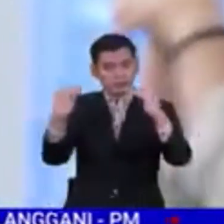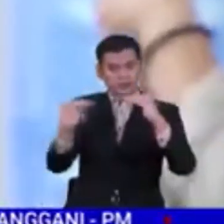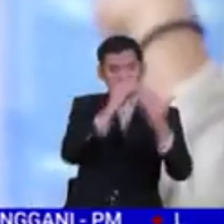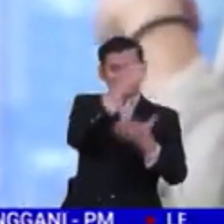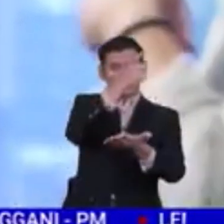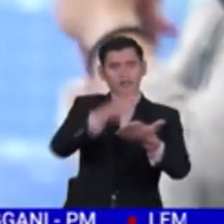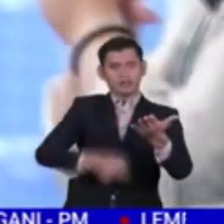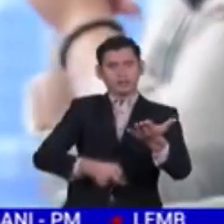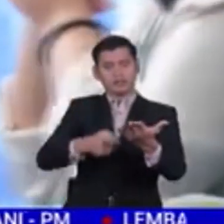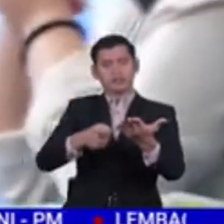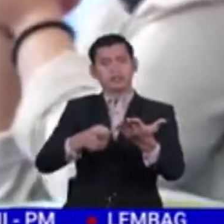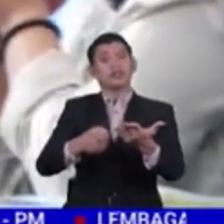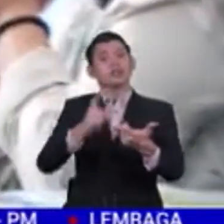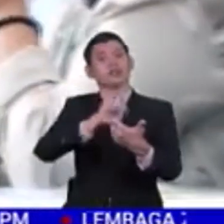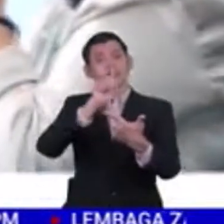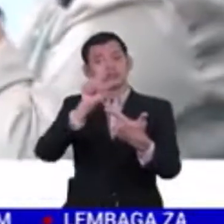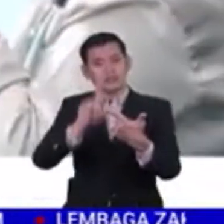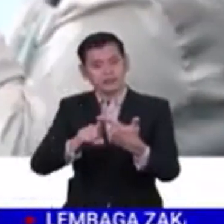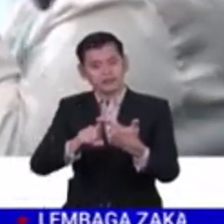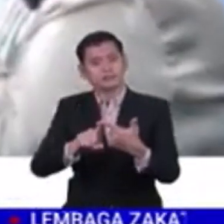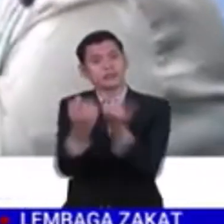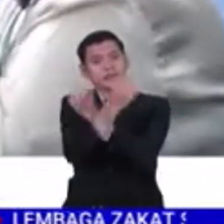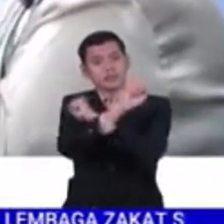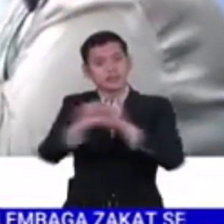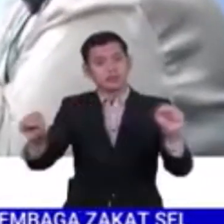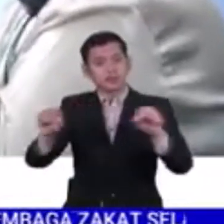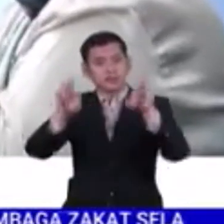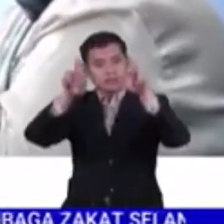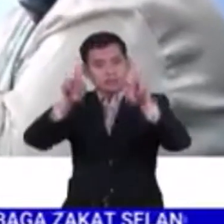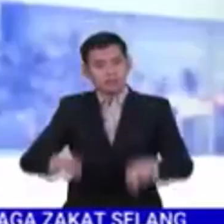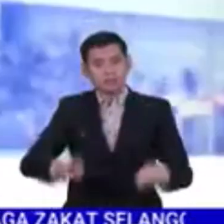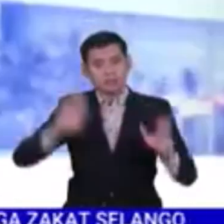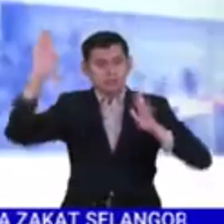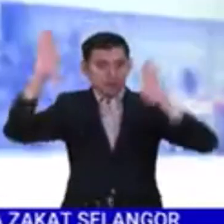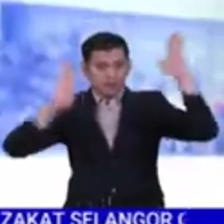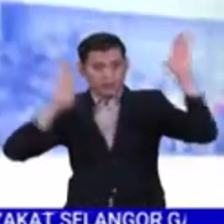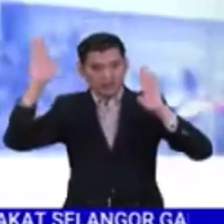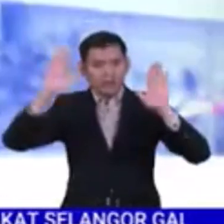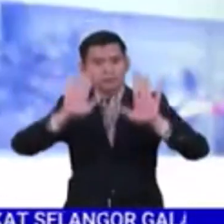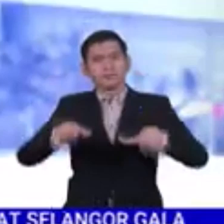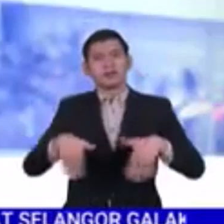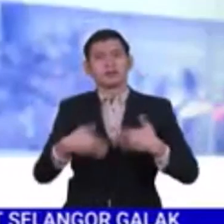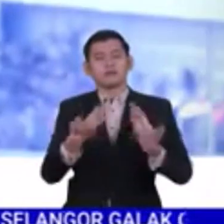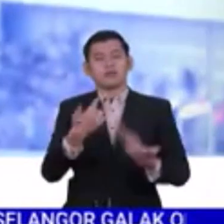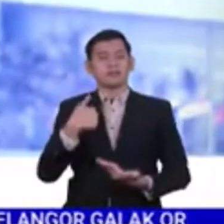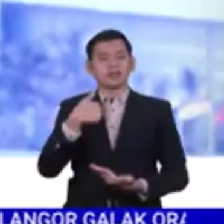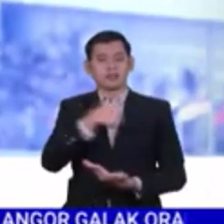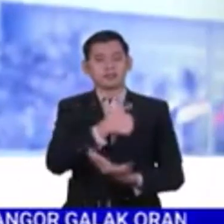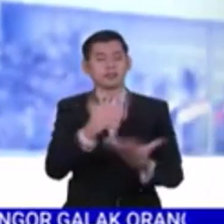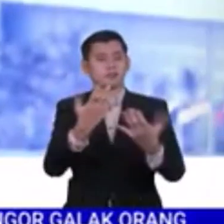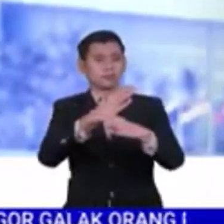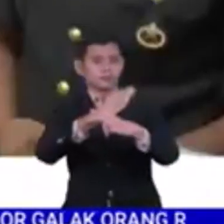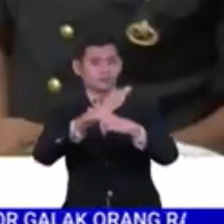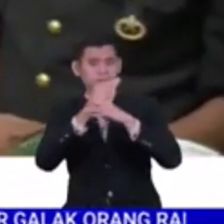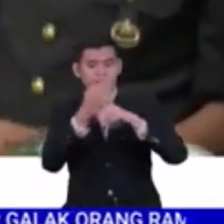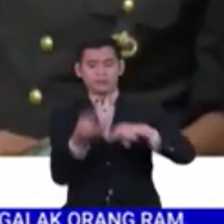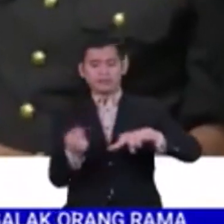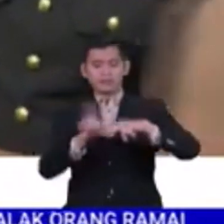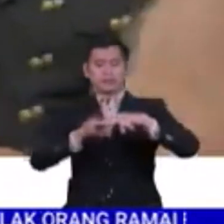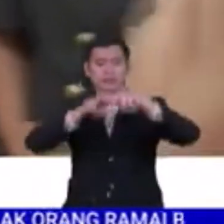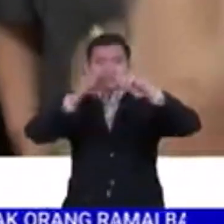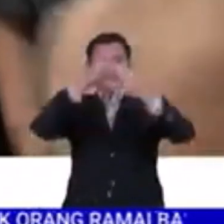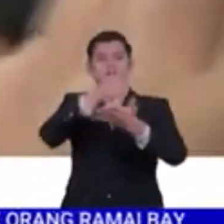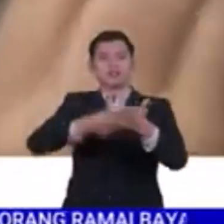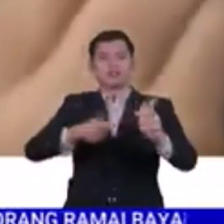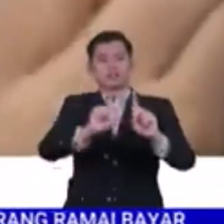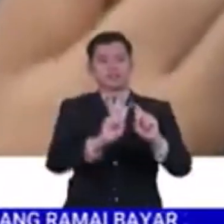dan menyiapkan kita rakyat Malaysia untuk bagaimana untuk kita menangani inflasi.